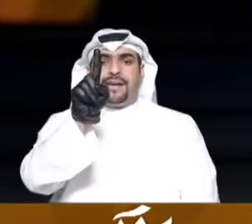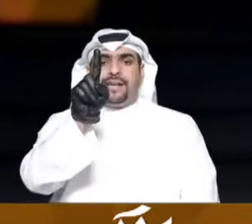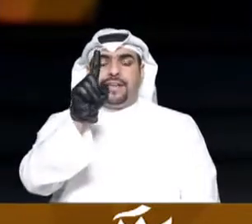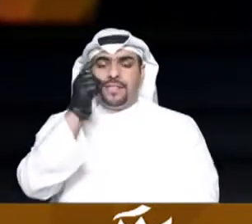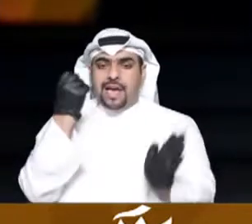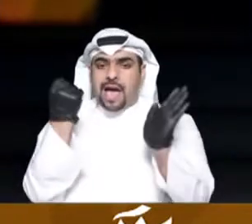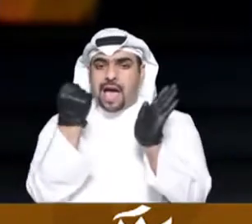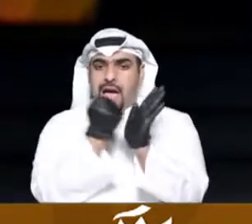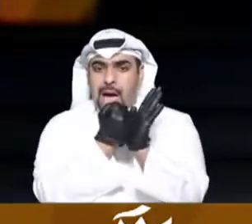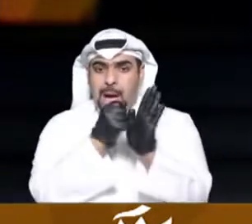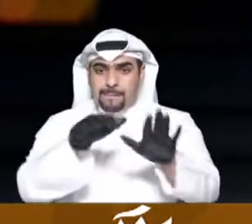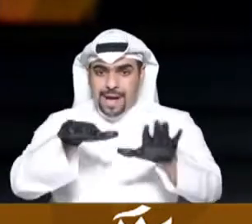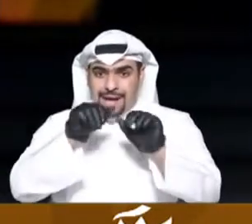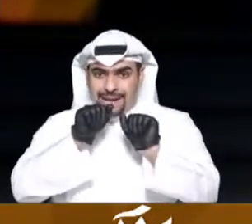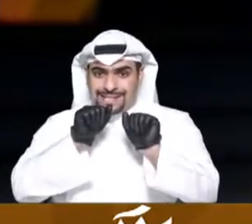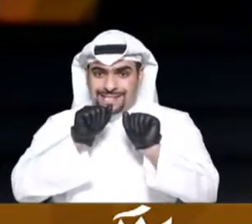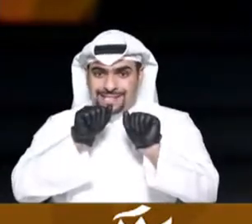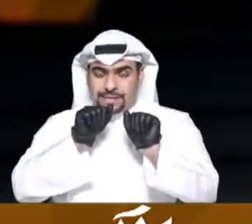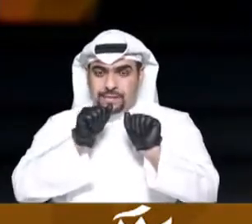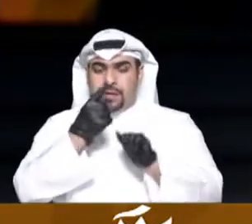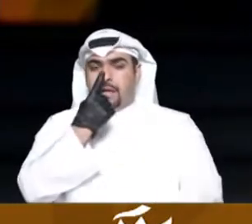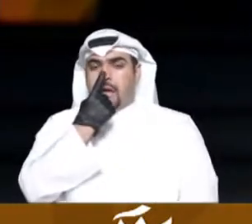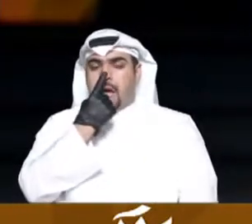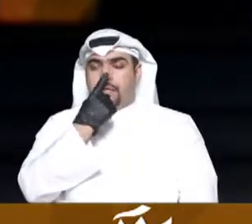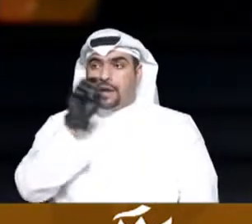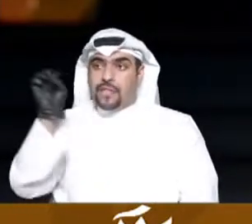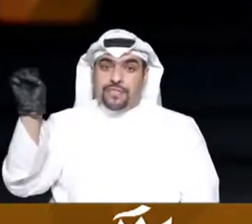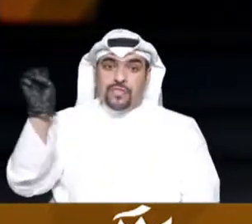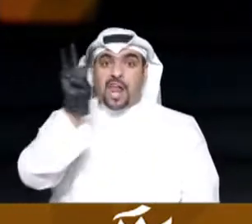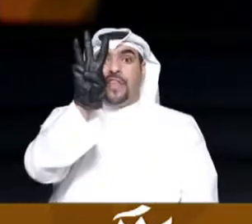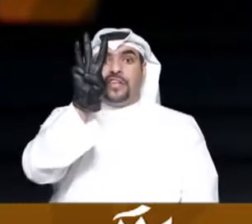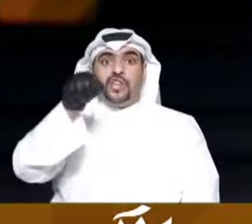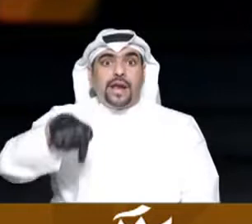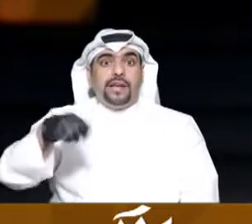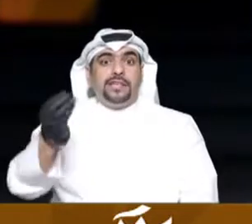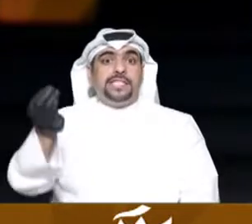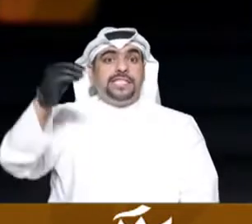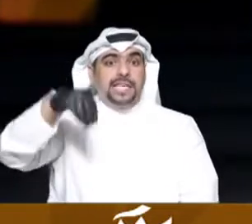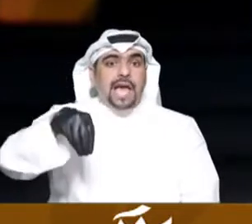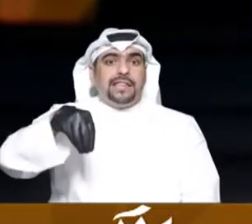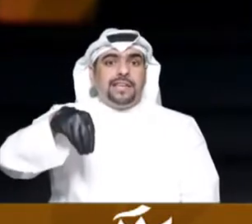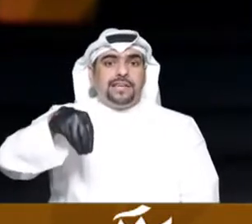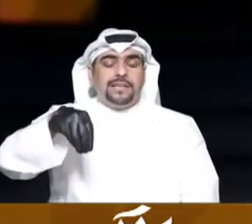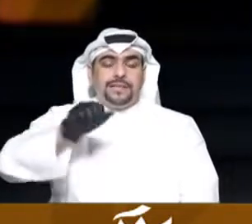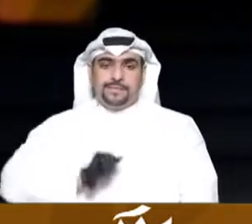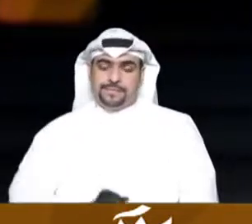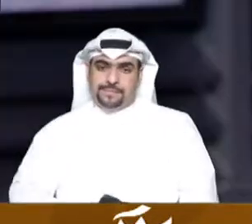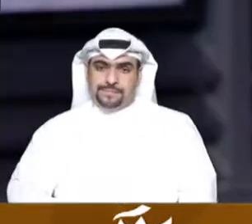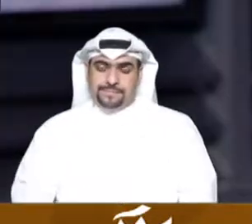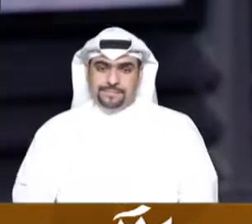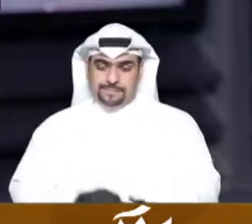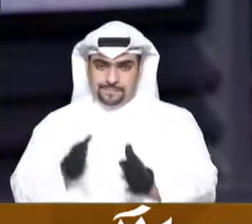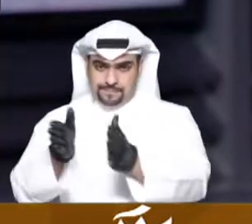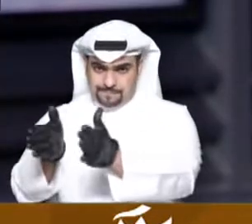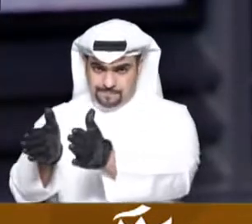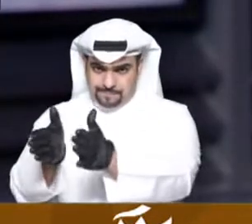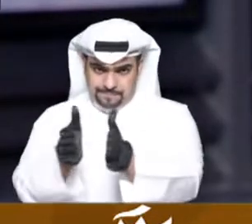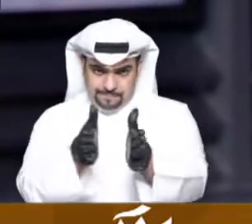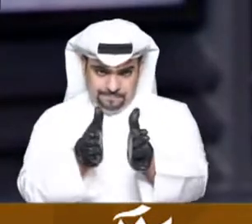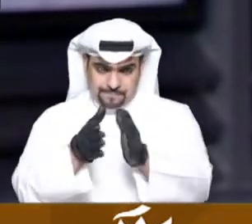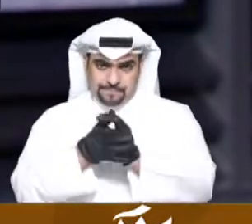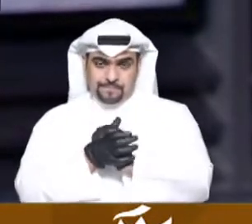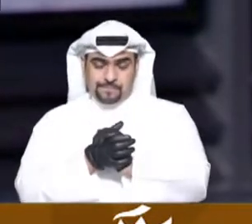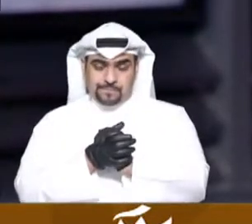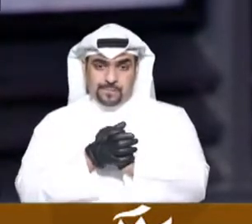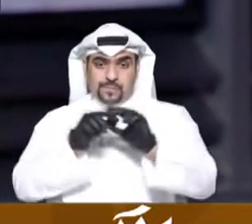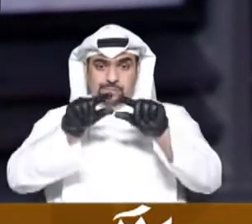مؤقته لمده 3 شهور. نعم. بدت من 1/3 الى 31/5. نعم. تكلمنا عن هذا الامر. طبعا هذا القرار